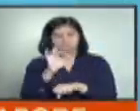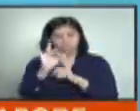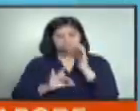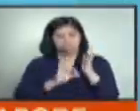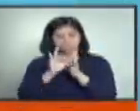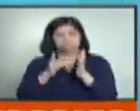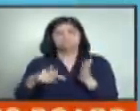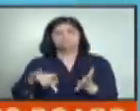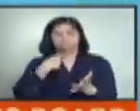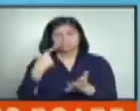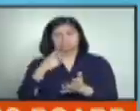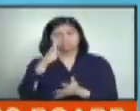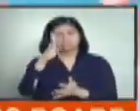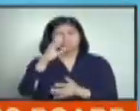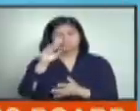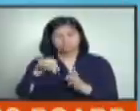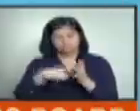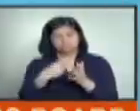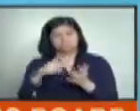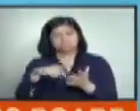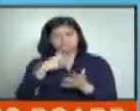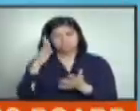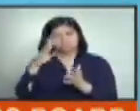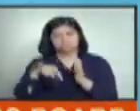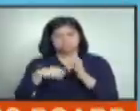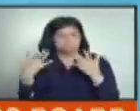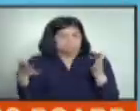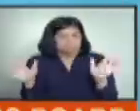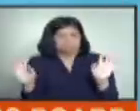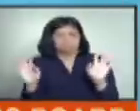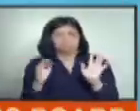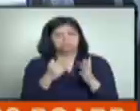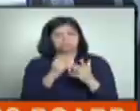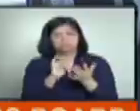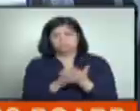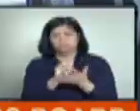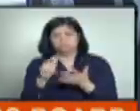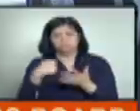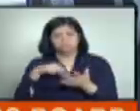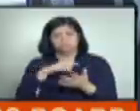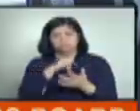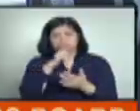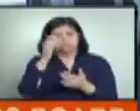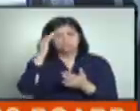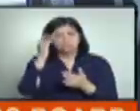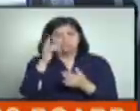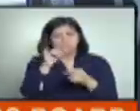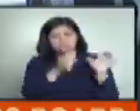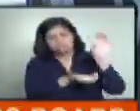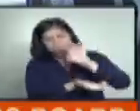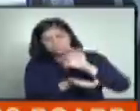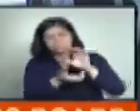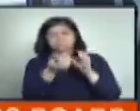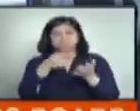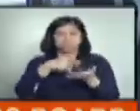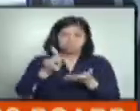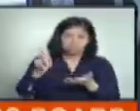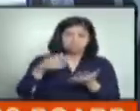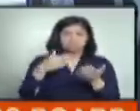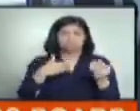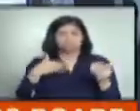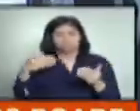hours, bayaran mo ako ng 8 hours. 40 hours a week, bayaran mo ako ng 40 hours after a week. Ganun ho kami. Hindi ho kami yung magbubuhos, nagbigay ng